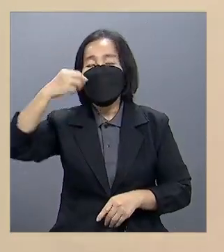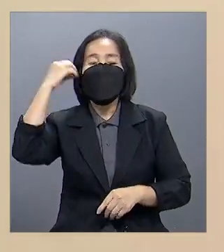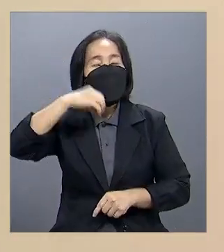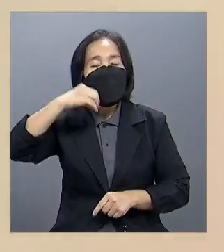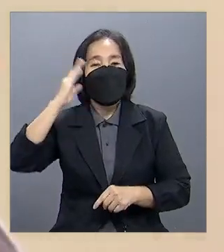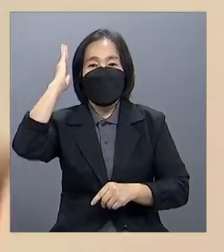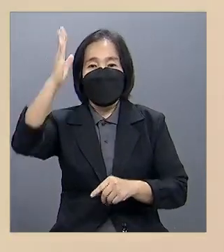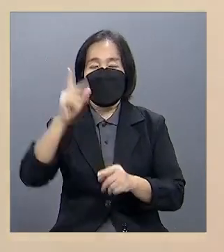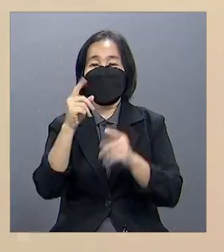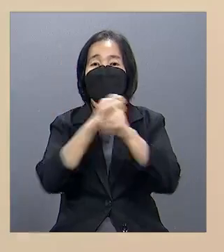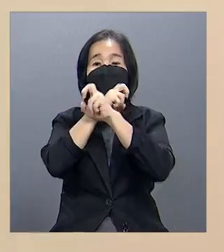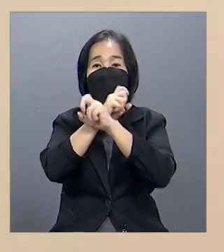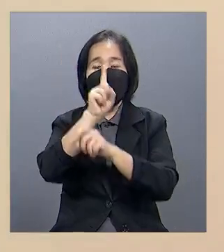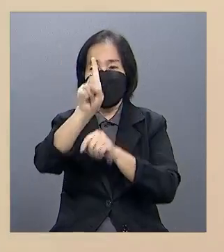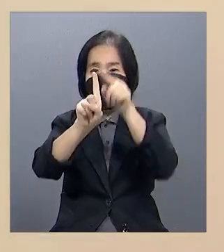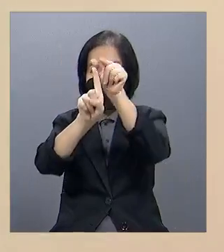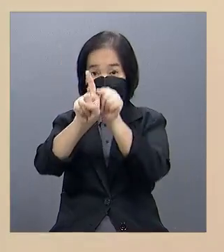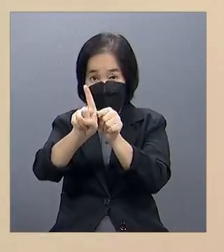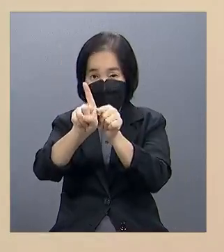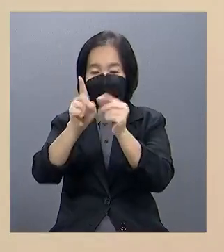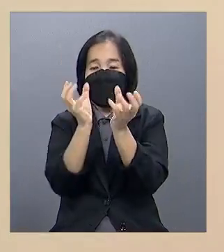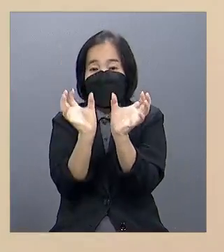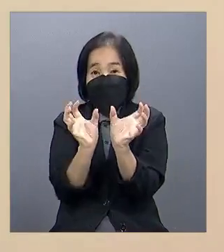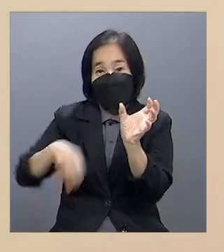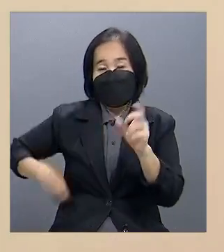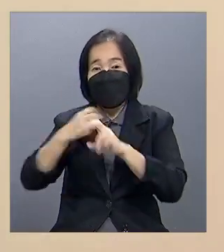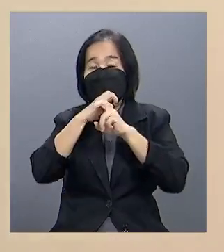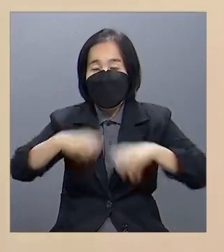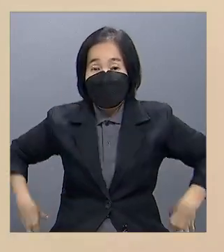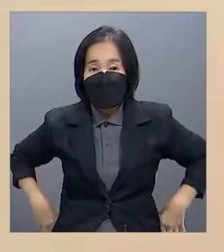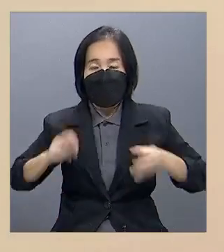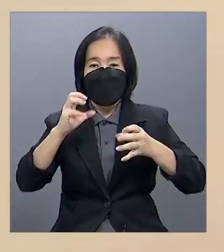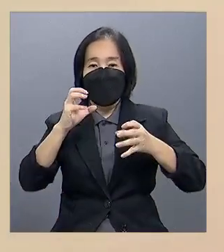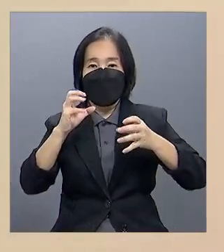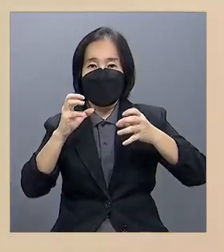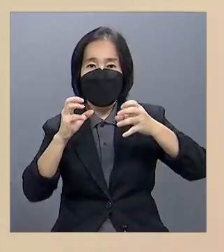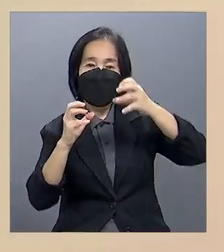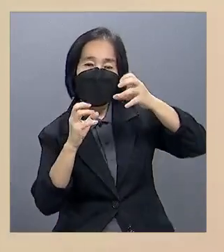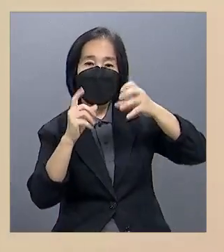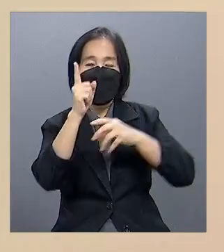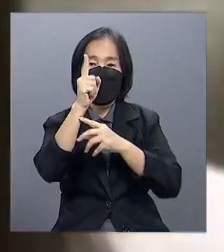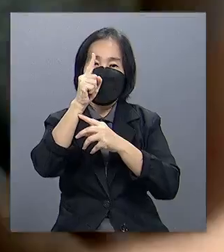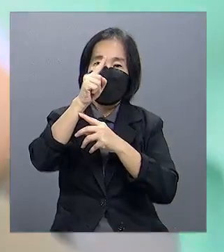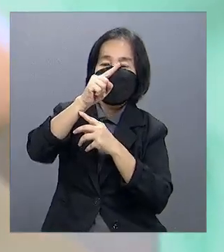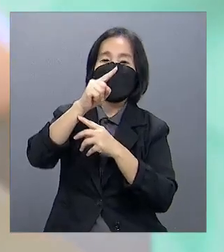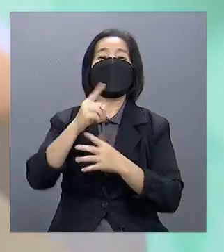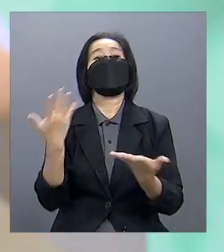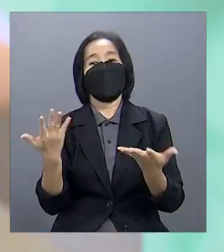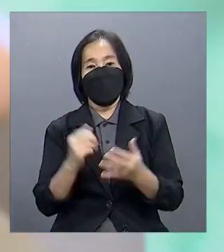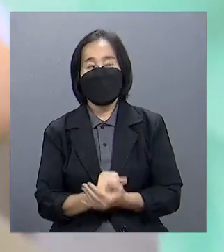ล้วก็ทั้งกล้ามเนื้อหลังทั้งแนวกระดูกได้เลยนะคะก็จะส่งผลให้เกิดภาวะกระดูกสันหลังคดตามมาได้เช่นกันค่ะ